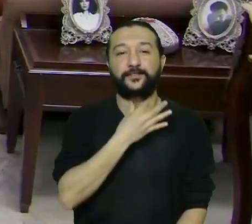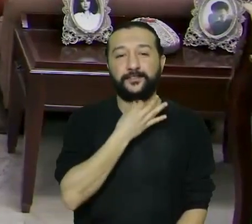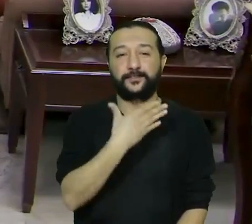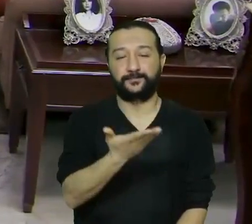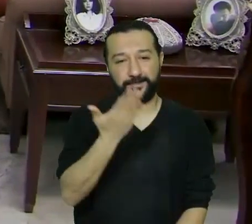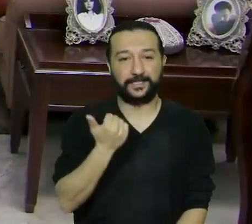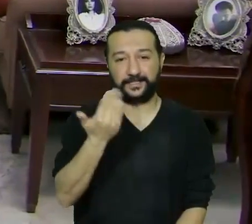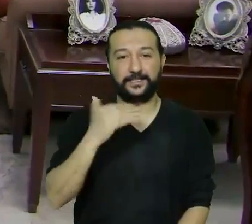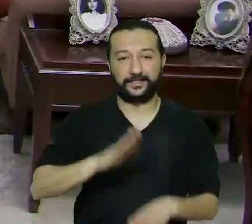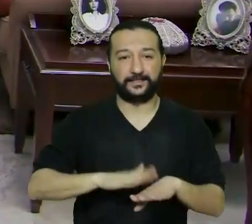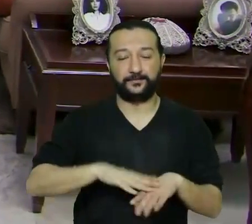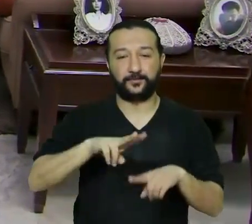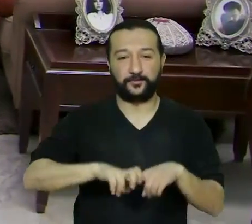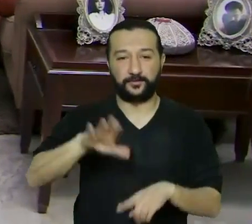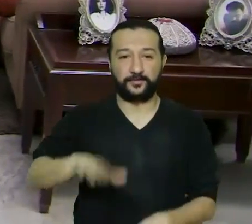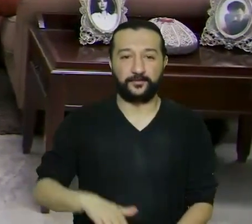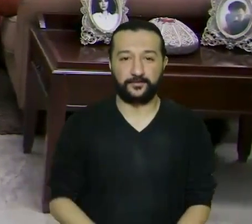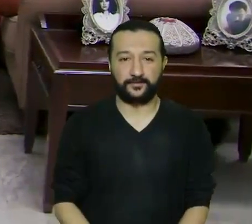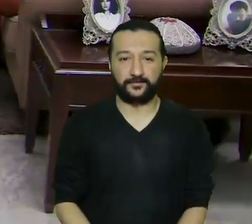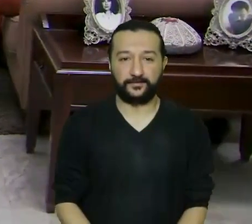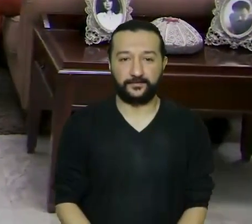mersin. Gel yanıma ya.